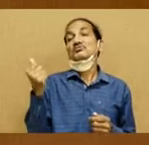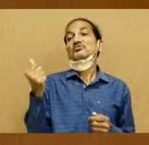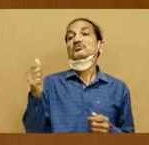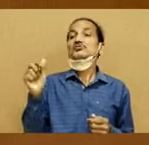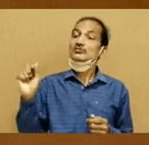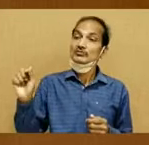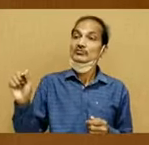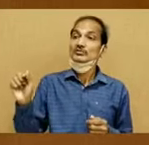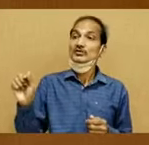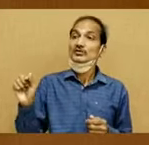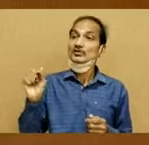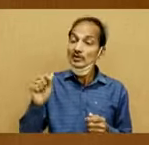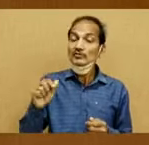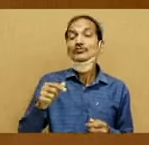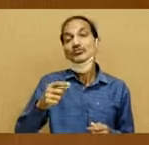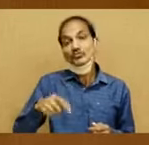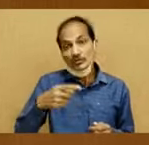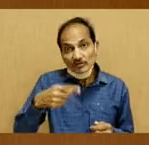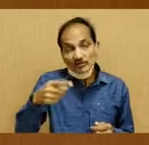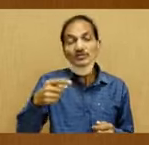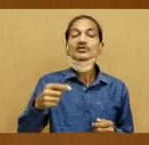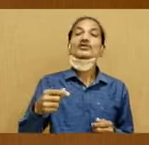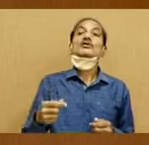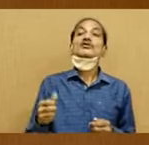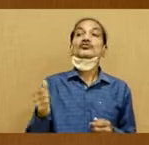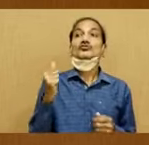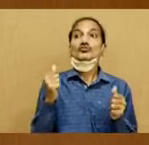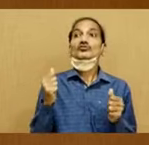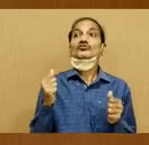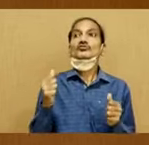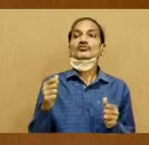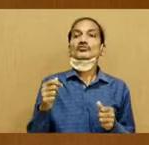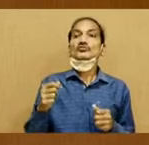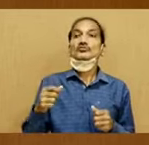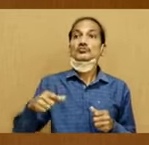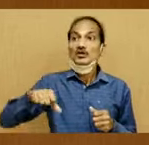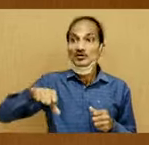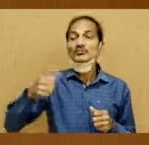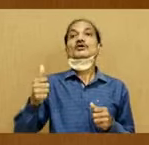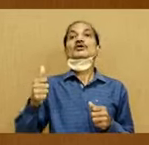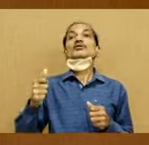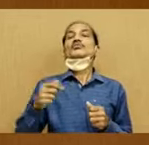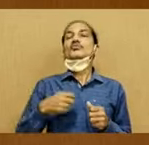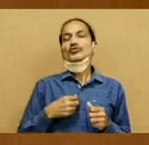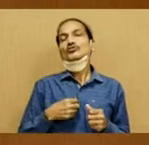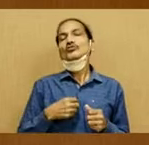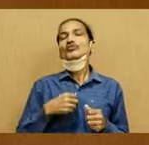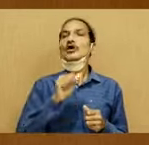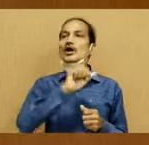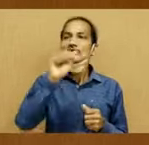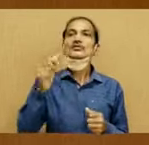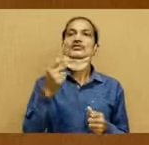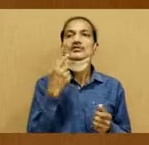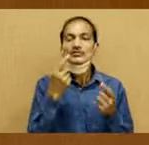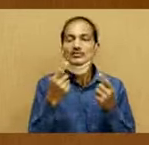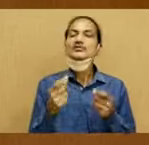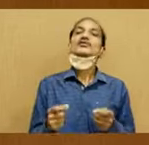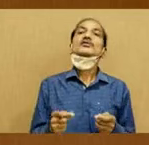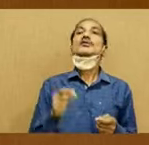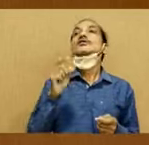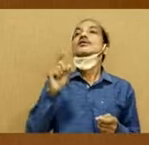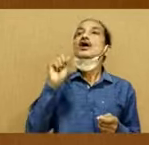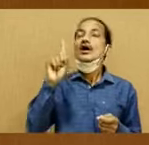କଷ୍ଟର ଲାଭ ମୁଁ ଆପଣଙ୍କୁ କହୁଛି। ICMR ଇଣ୍ଡିଆନ୍ କାଉନ୍ସିଲ୍ ଅଫ୍ ମେଡ଼ିକାଲ ରିସର୍ଚ୍ଚ, ଏଇଟା ଭାରତ